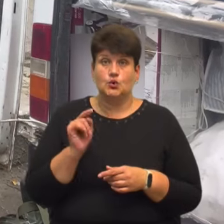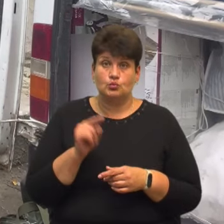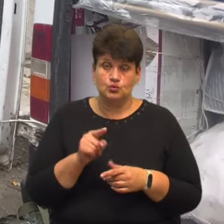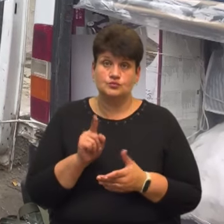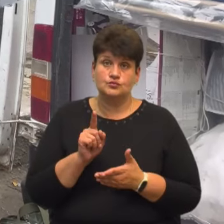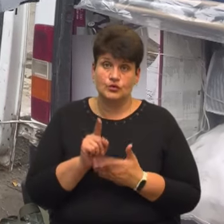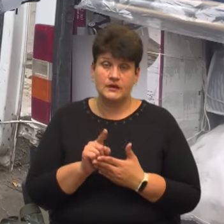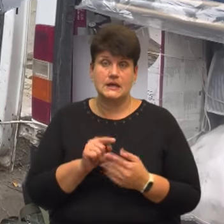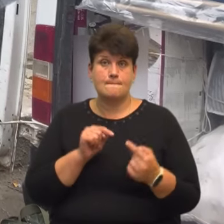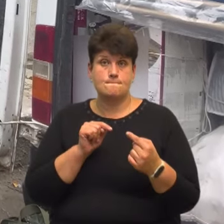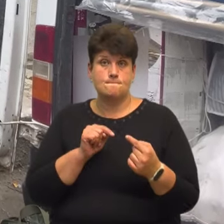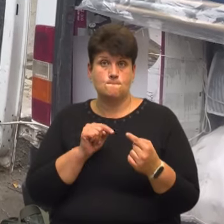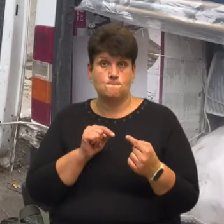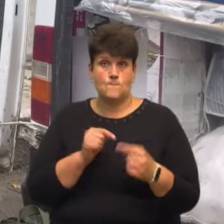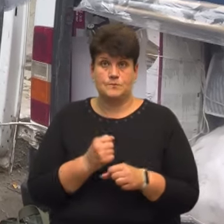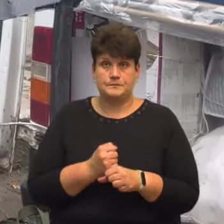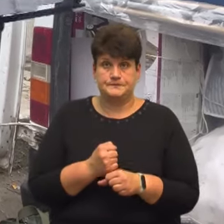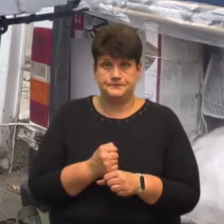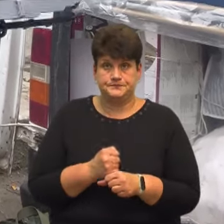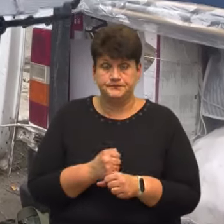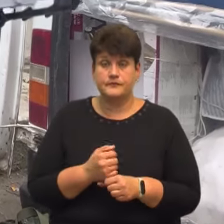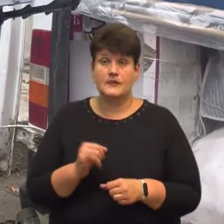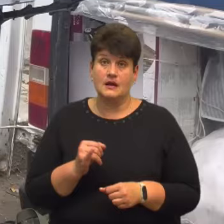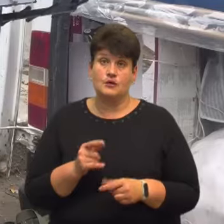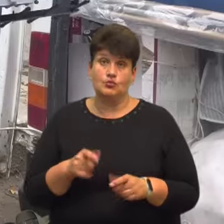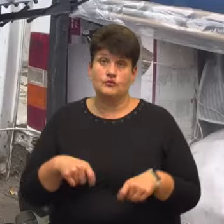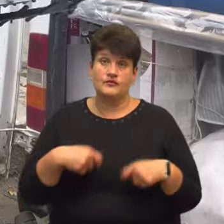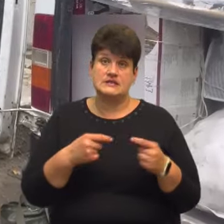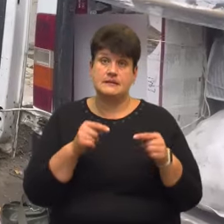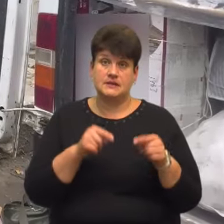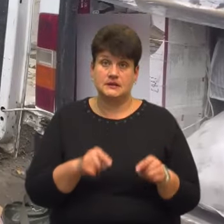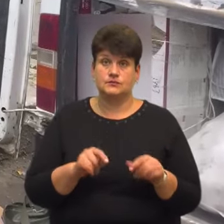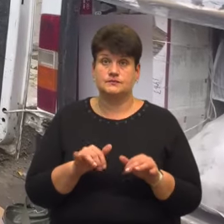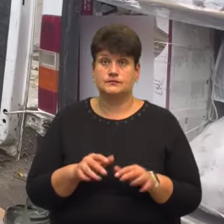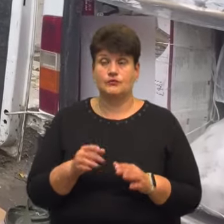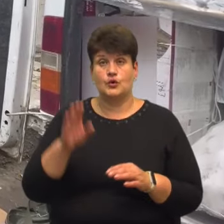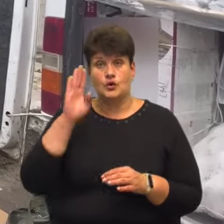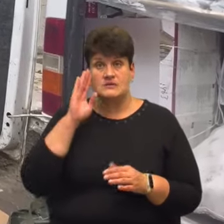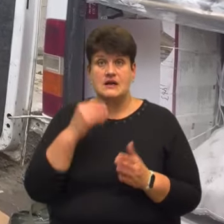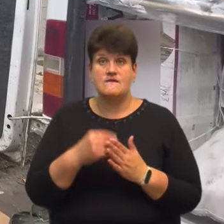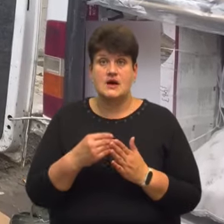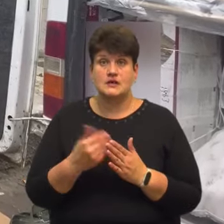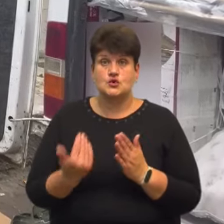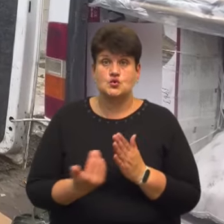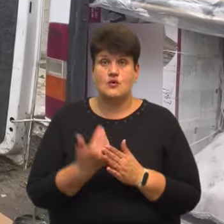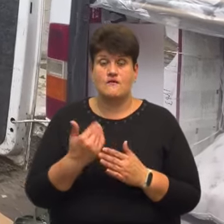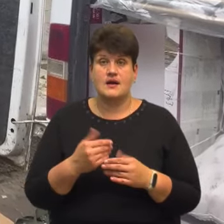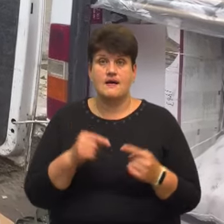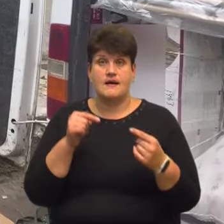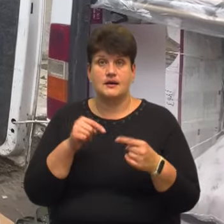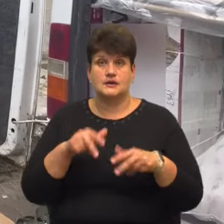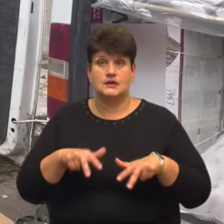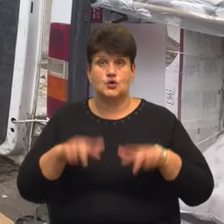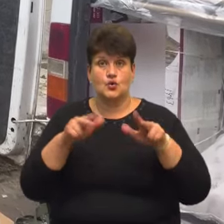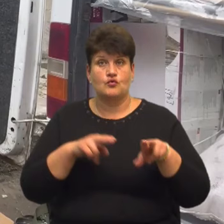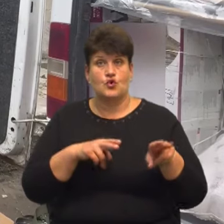протидіяти якось їм і тому везем таку річ хлопцям вартість такої нової антидронової рушниці